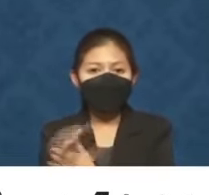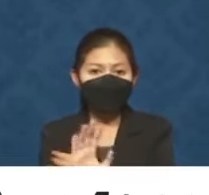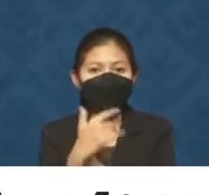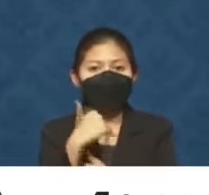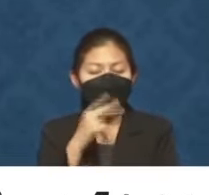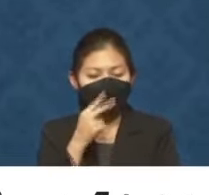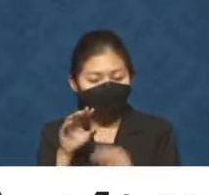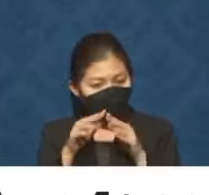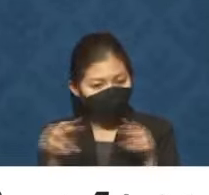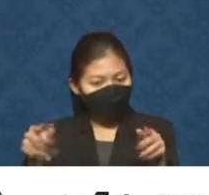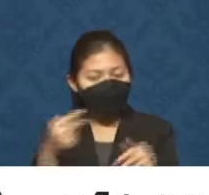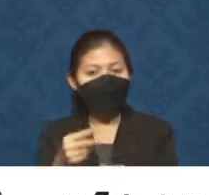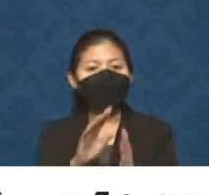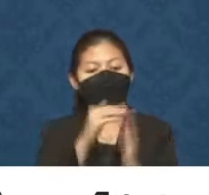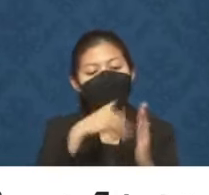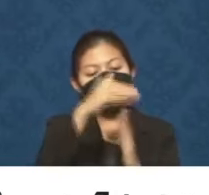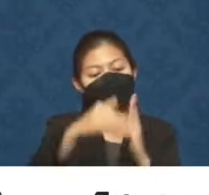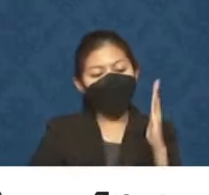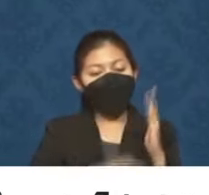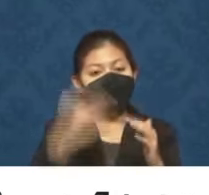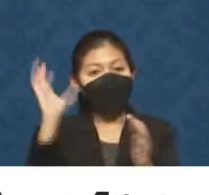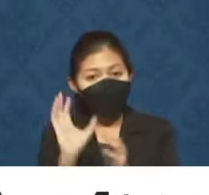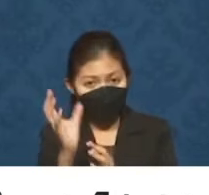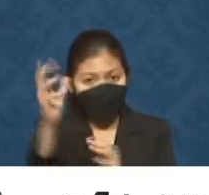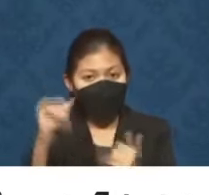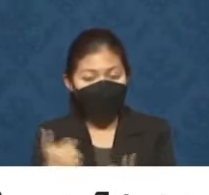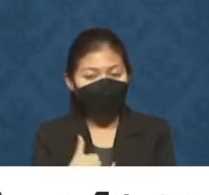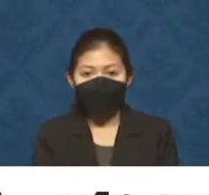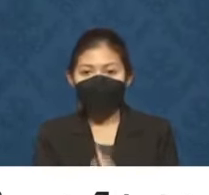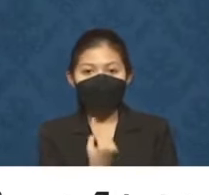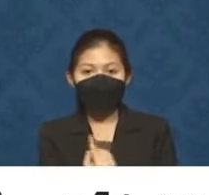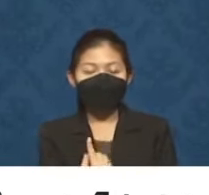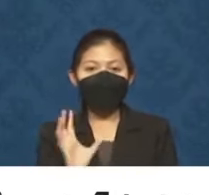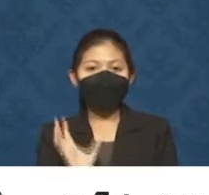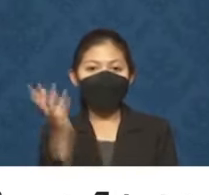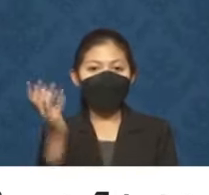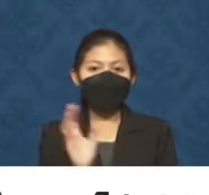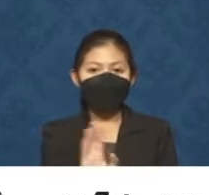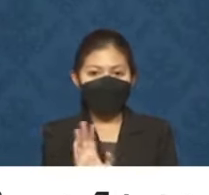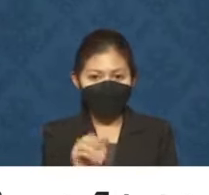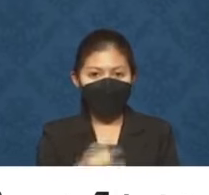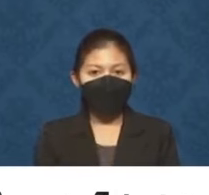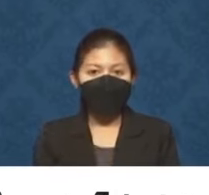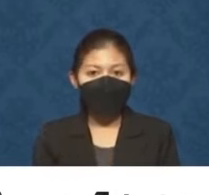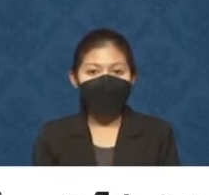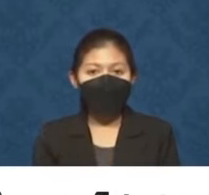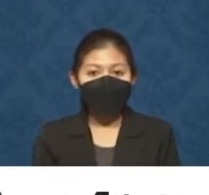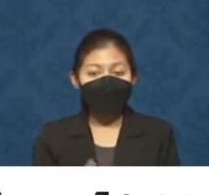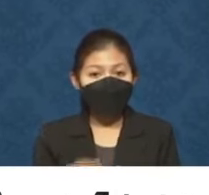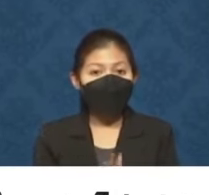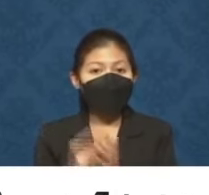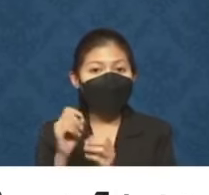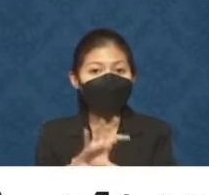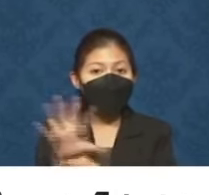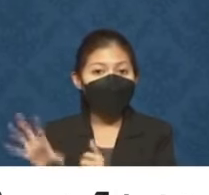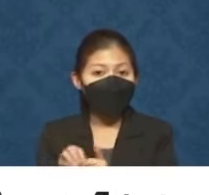างในภูมิภาคในโลกใบนี้เราไม่ได้อยู่คนเดียวในโลกใบนี้นะครับจากสถานการณ์ที่เกิดจากโควิดท